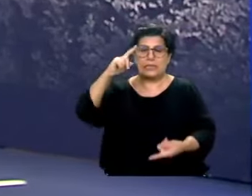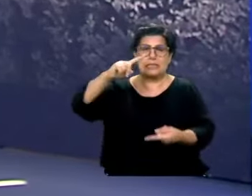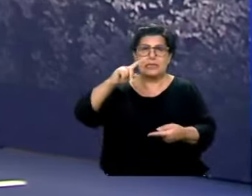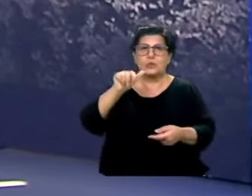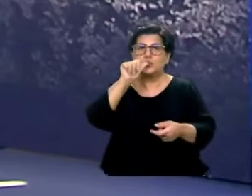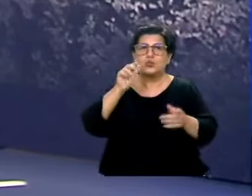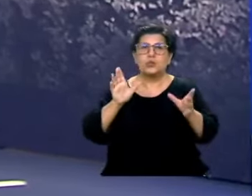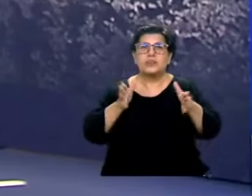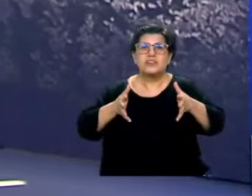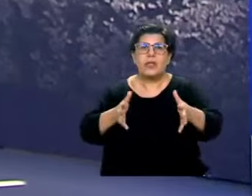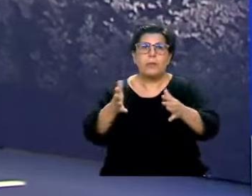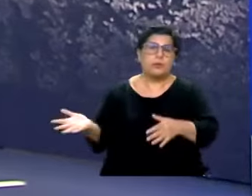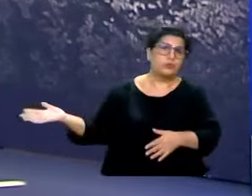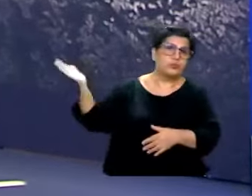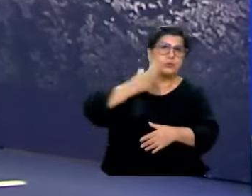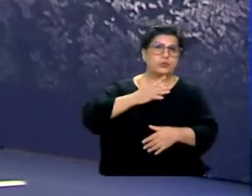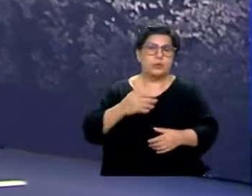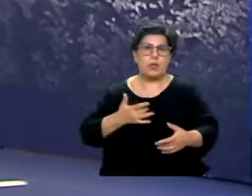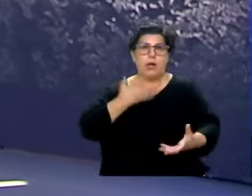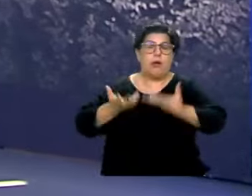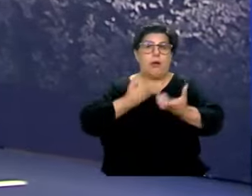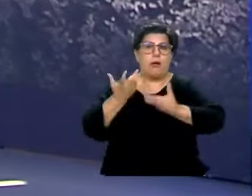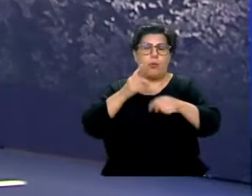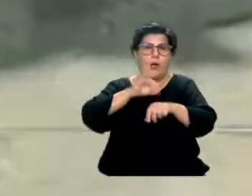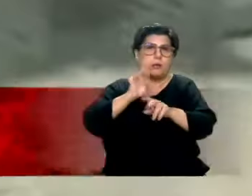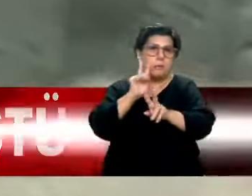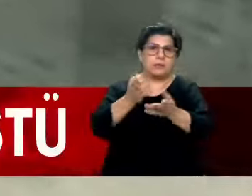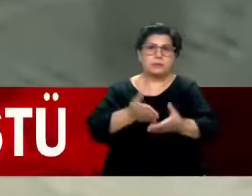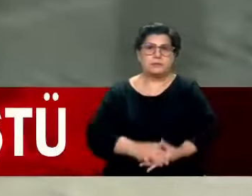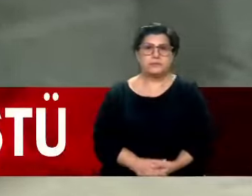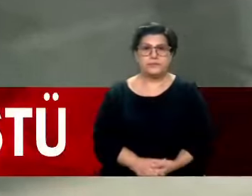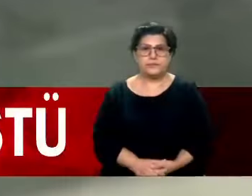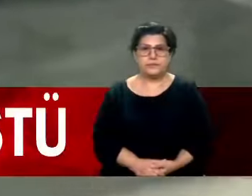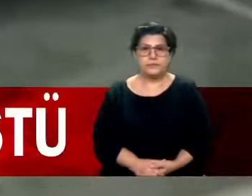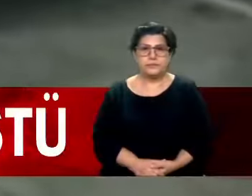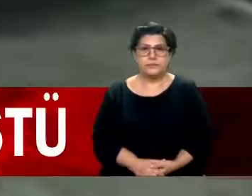deposu düştü. İşte yürekleri aza getiren o anlar.